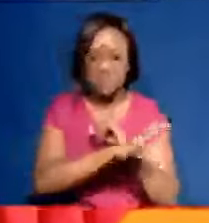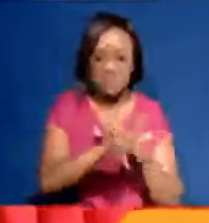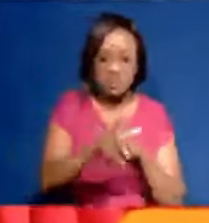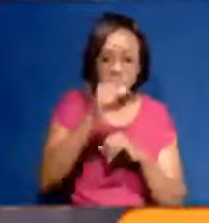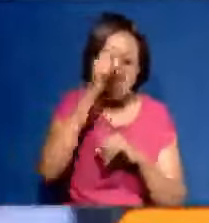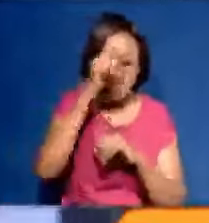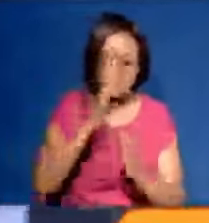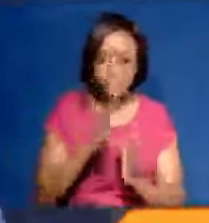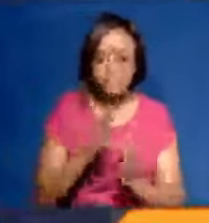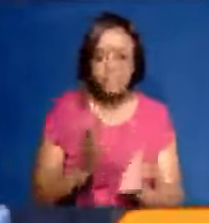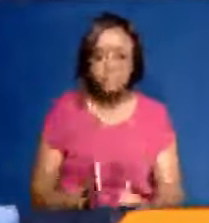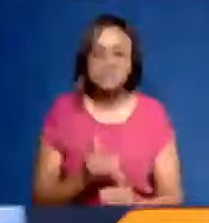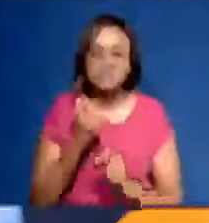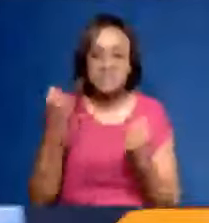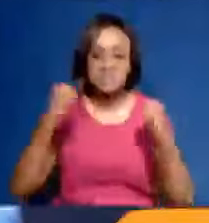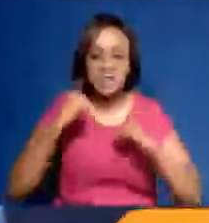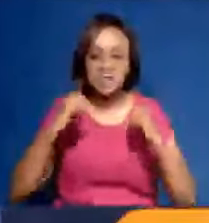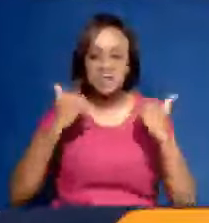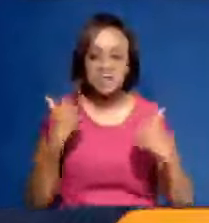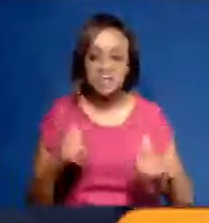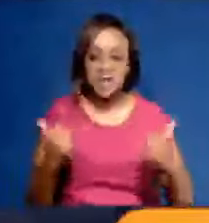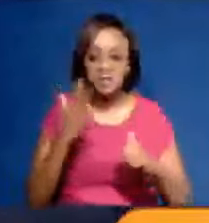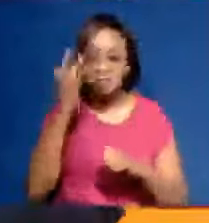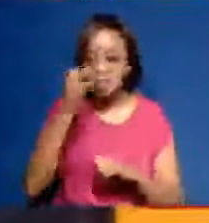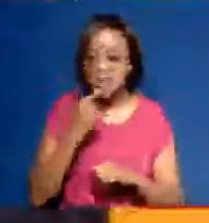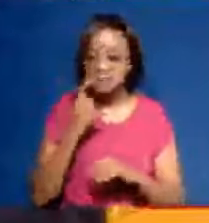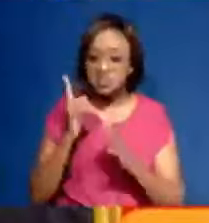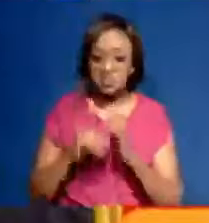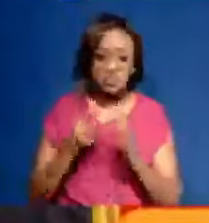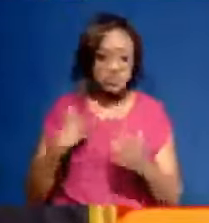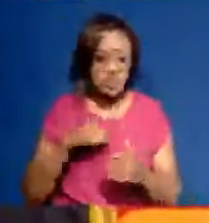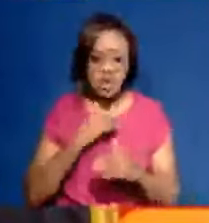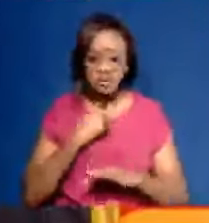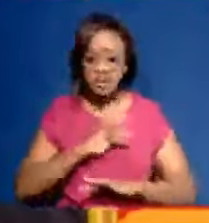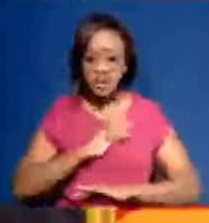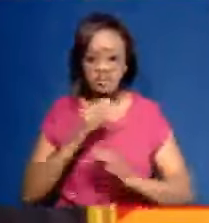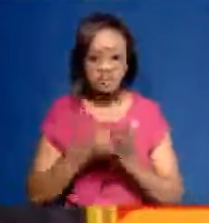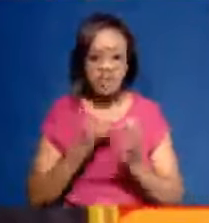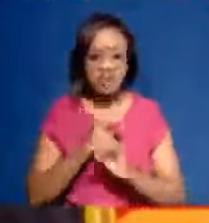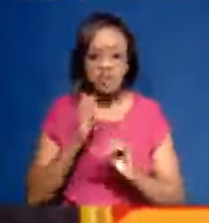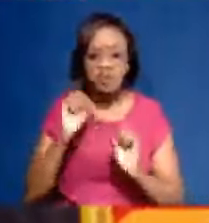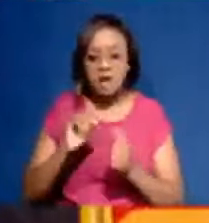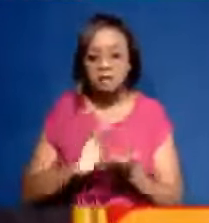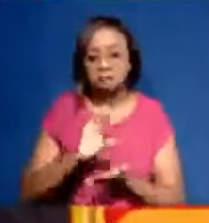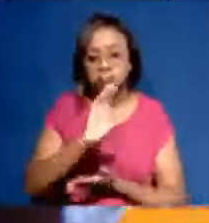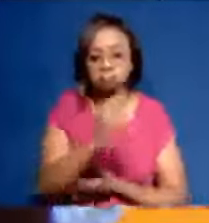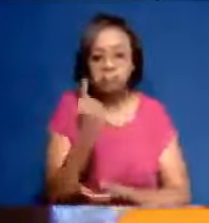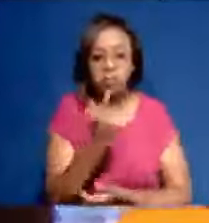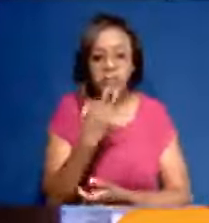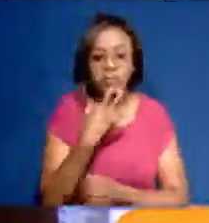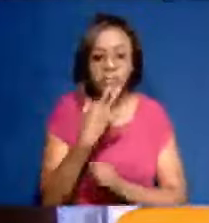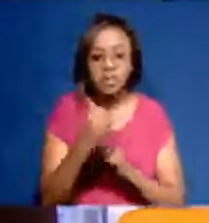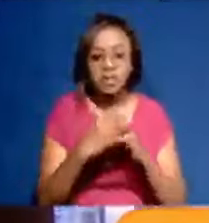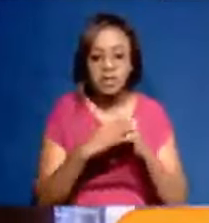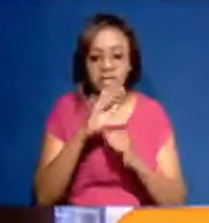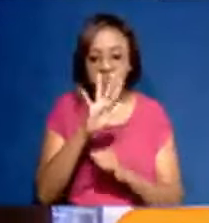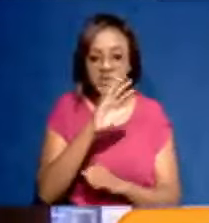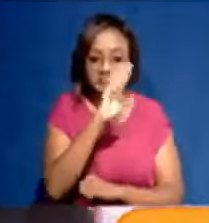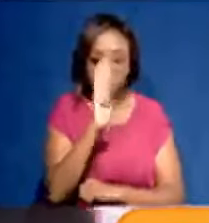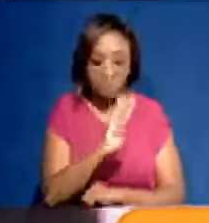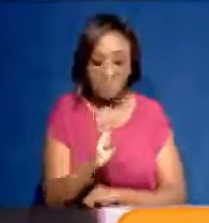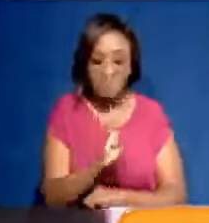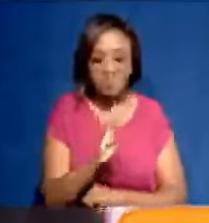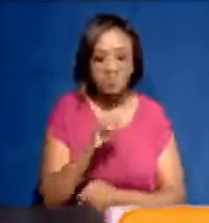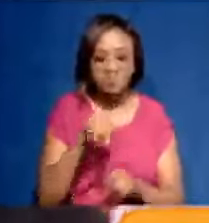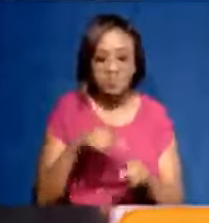fedha ikisisitiza kwamba haina pesa za kutosha na kwamba inaweza tu kuzipa kaunti shilingi bilioni 395